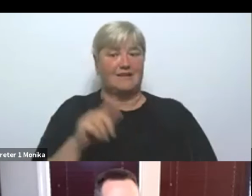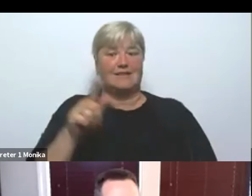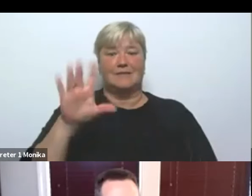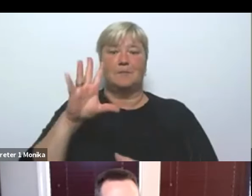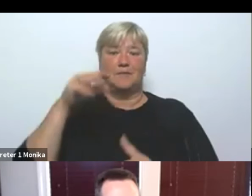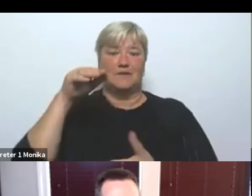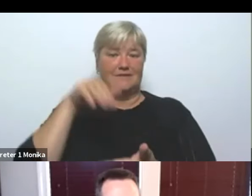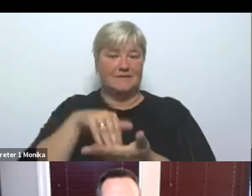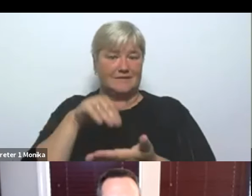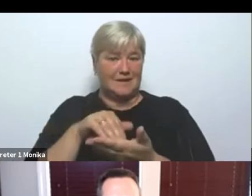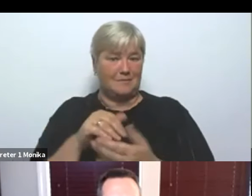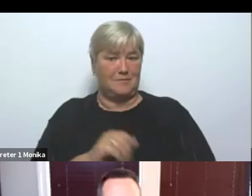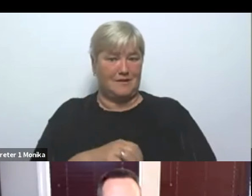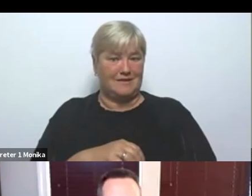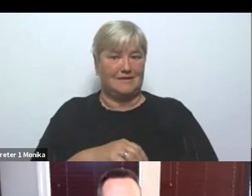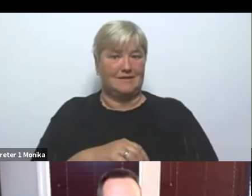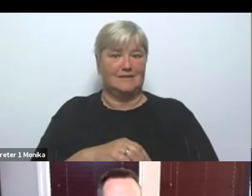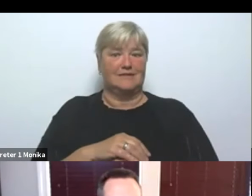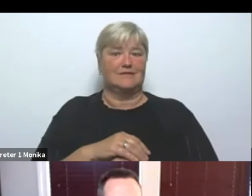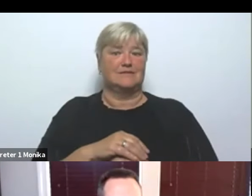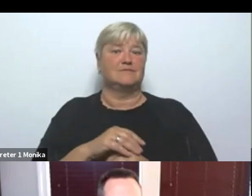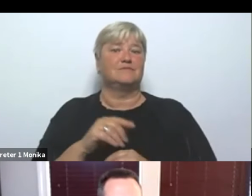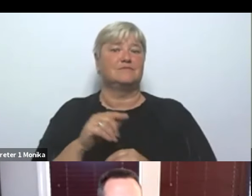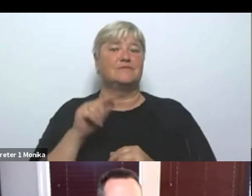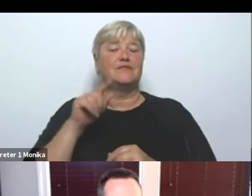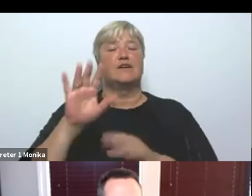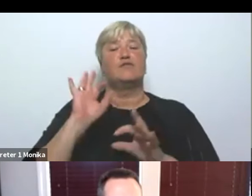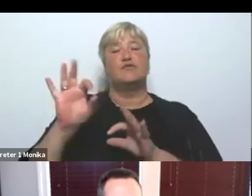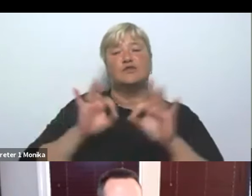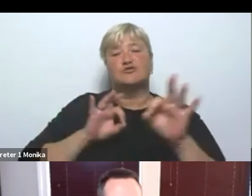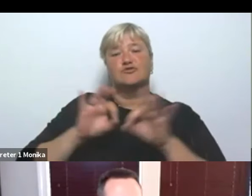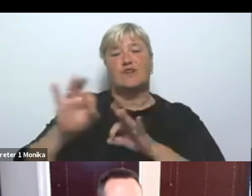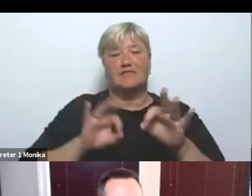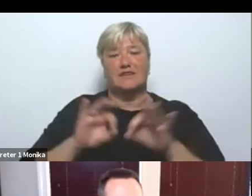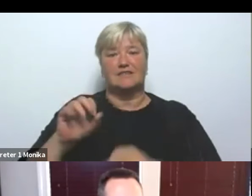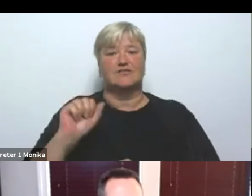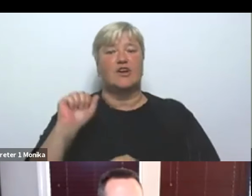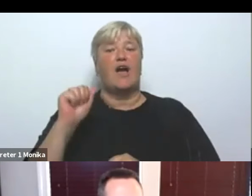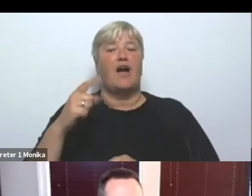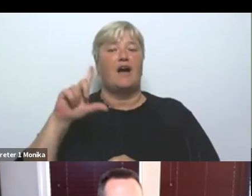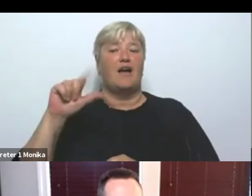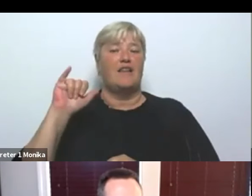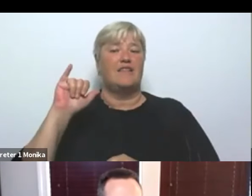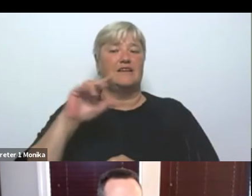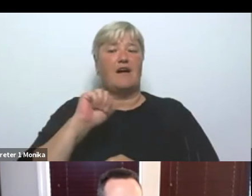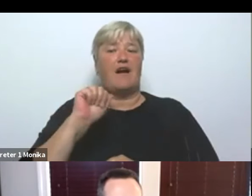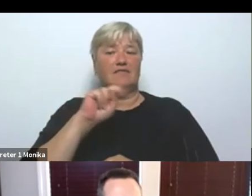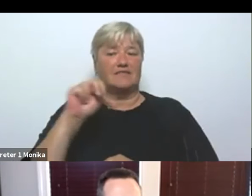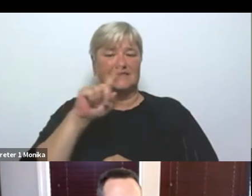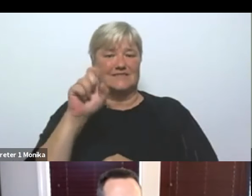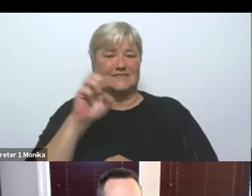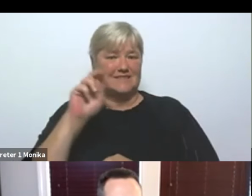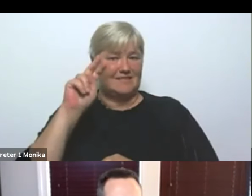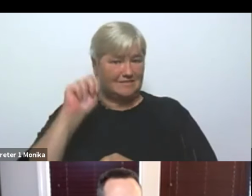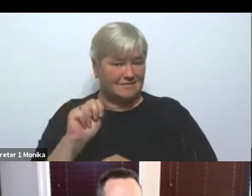wo Seed ist. Er ist Director für die strategischen Allianzen und dort